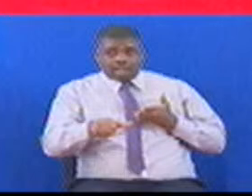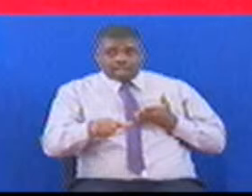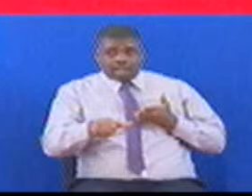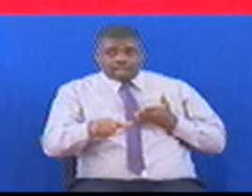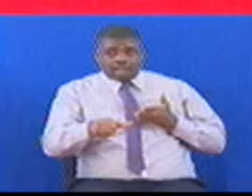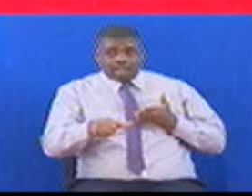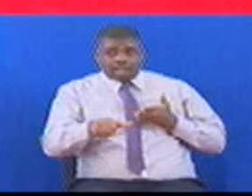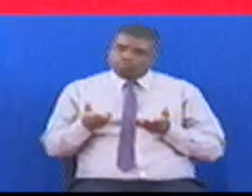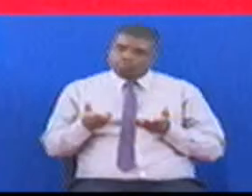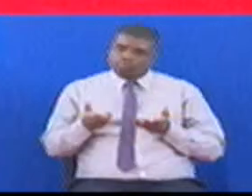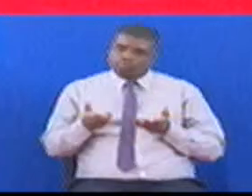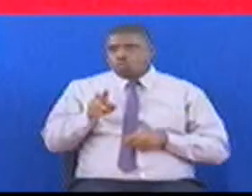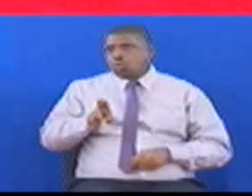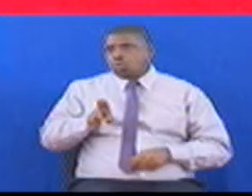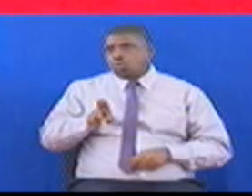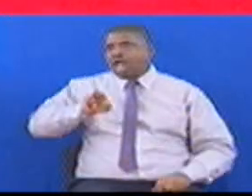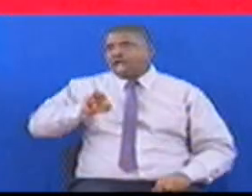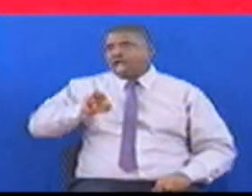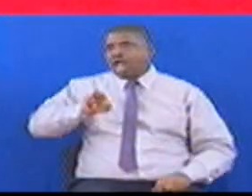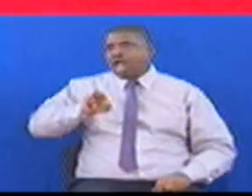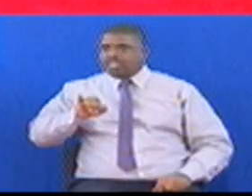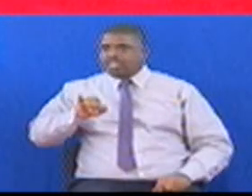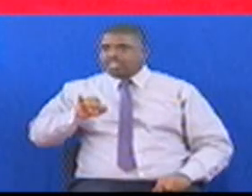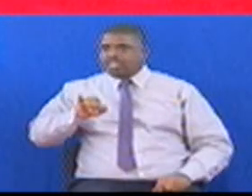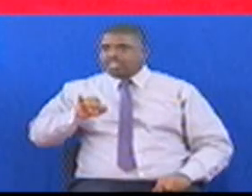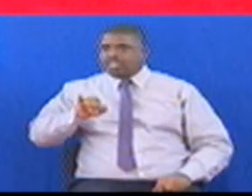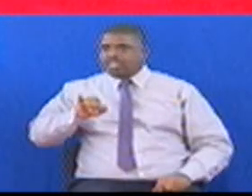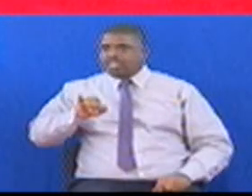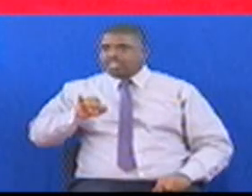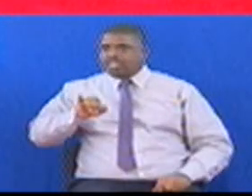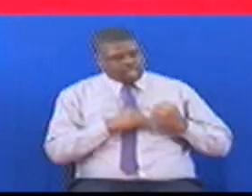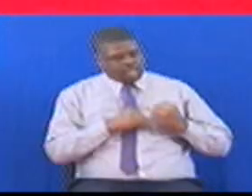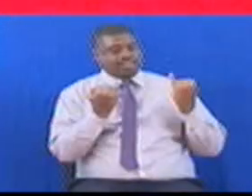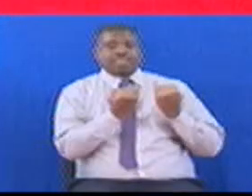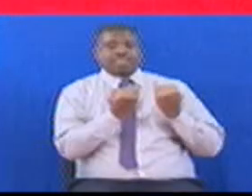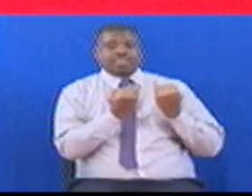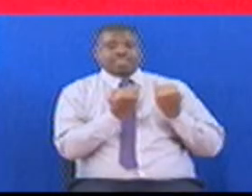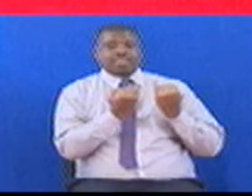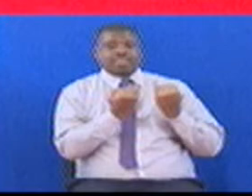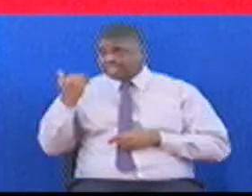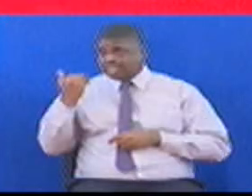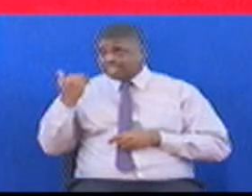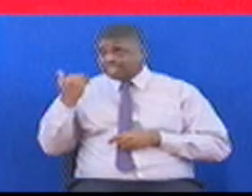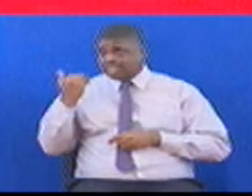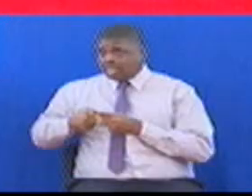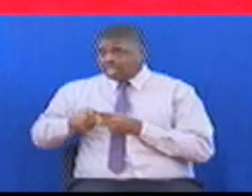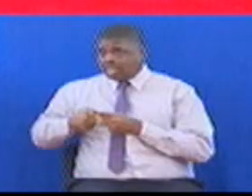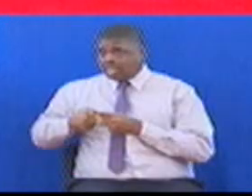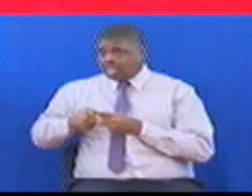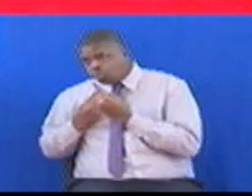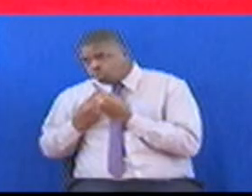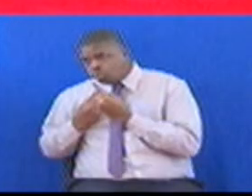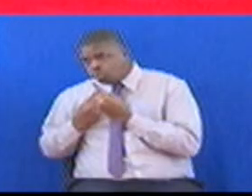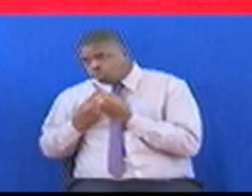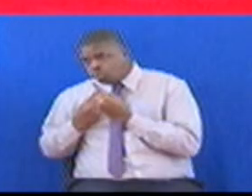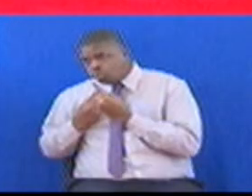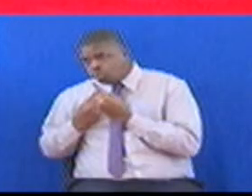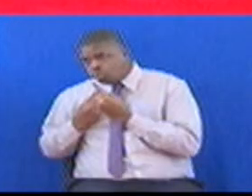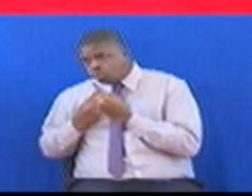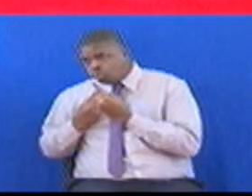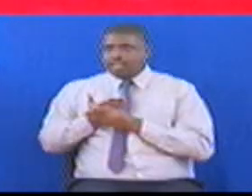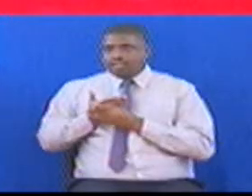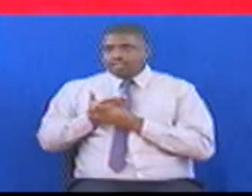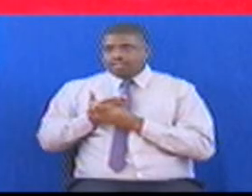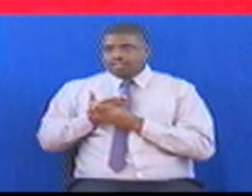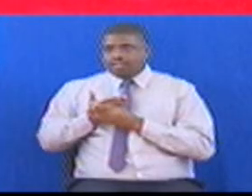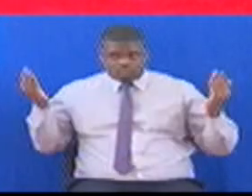payment support. Taasisi nyingine ambazo serikali inaendelea na mazungumzo nazo ni pamoja na Benki ya Dunia